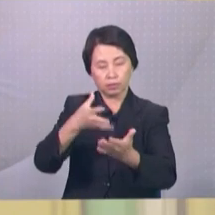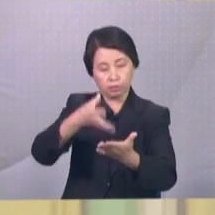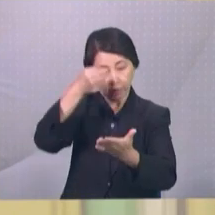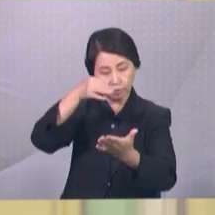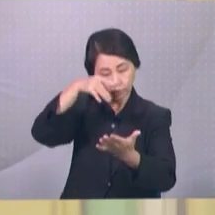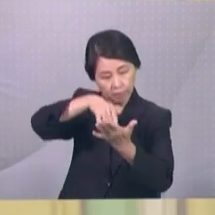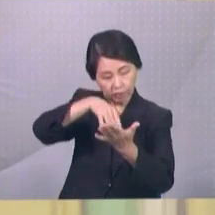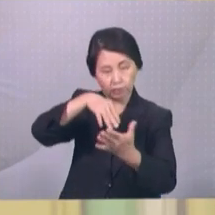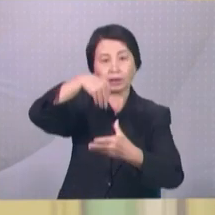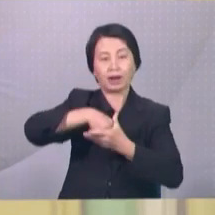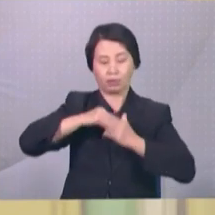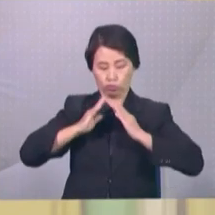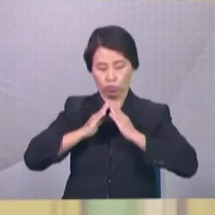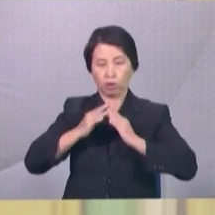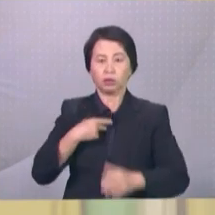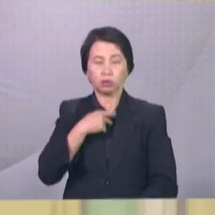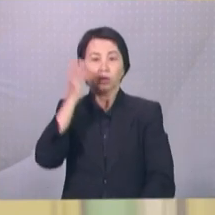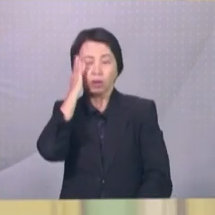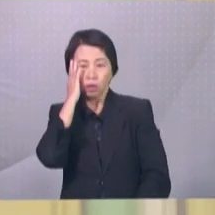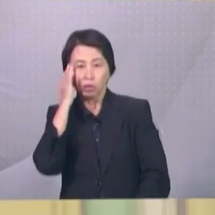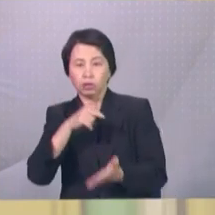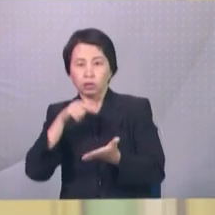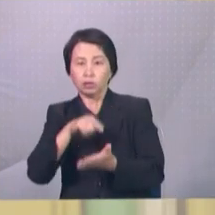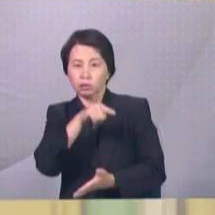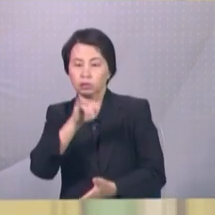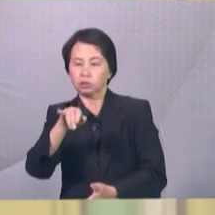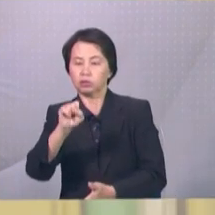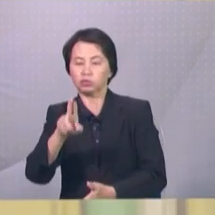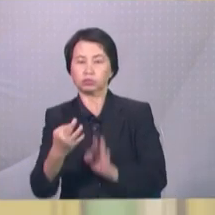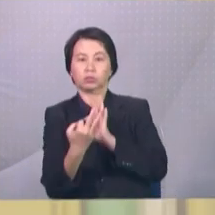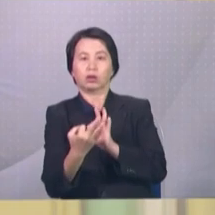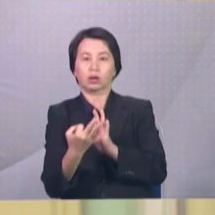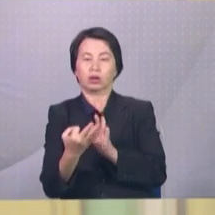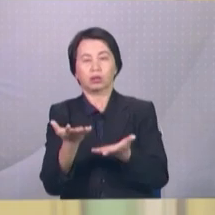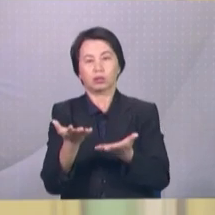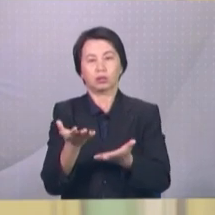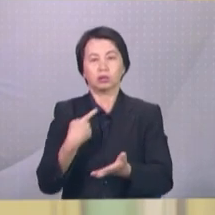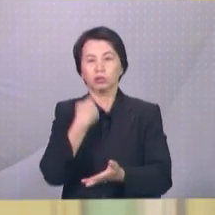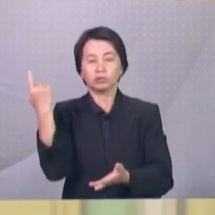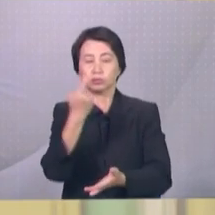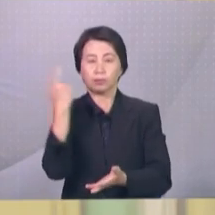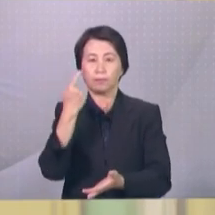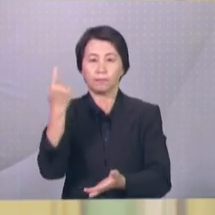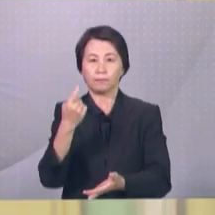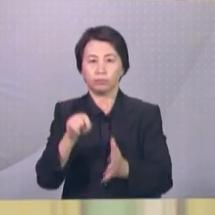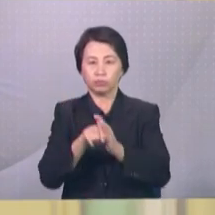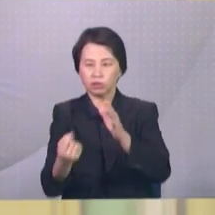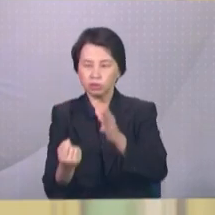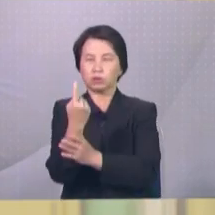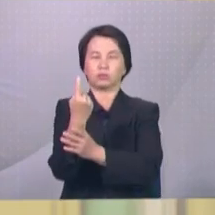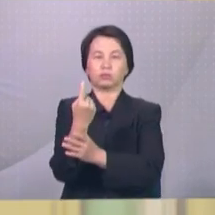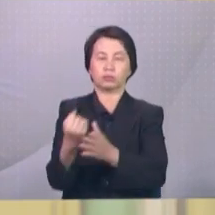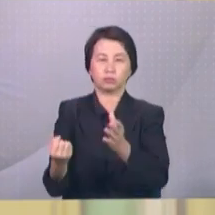di rumah. Ini kita sedar antara isu yang dihadapi, antara perkara yang sentiasa